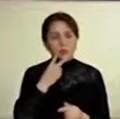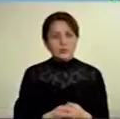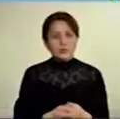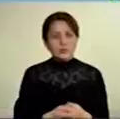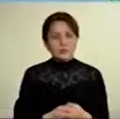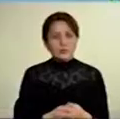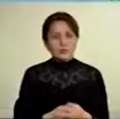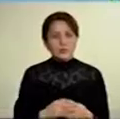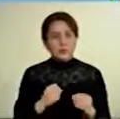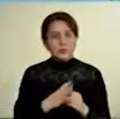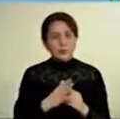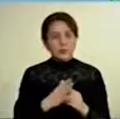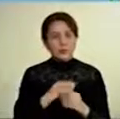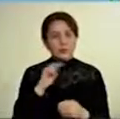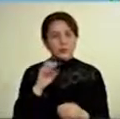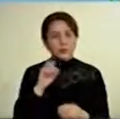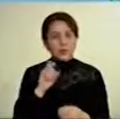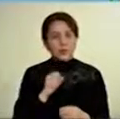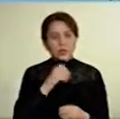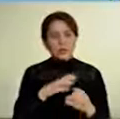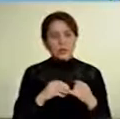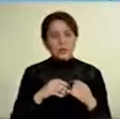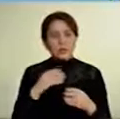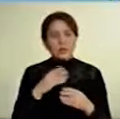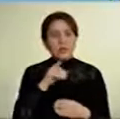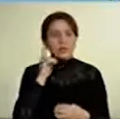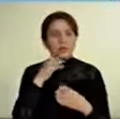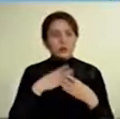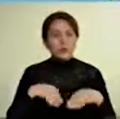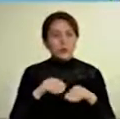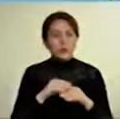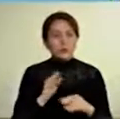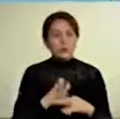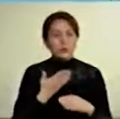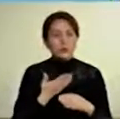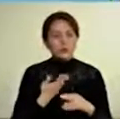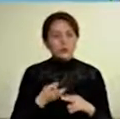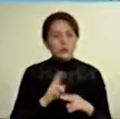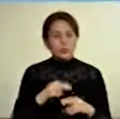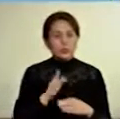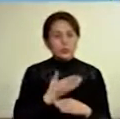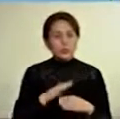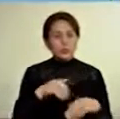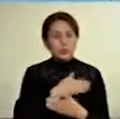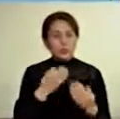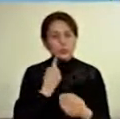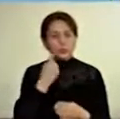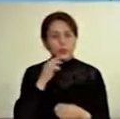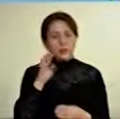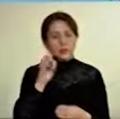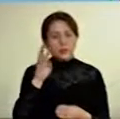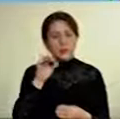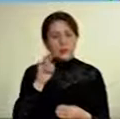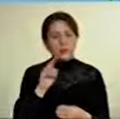mumkin. 15 ha yer yosh oilalarga tomorqa uchun taqsimlab berildi. Agar bitta tomorqa maydoni 6